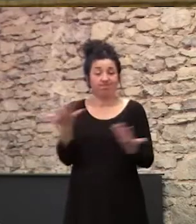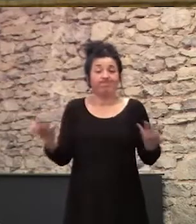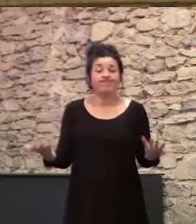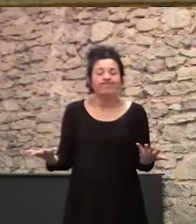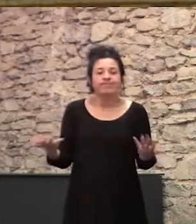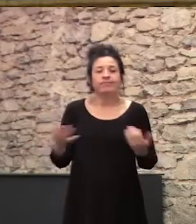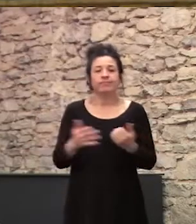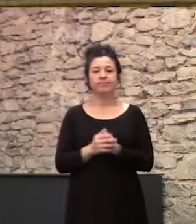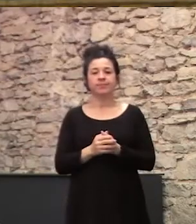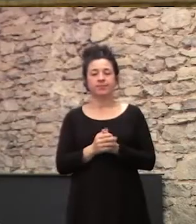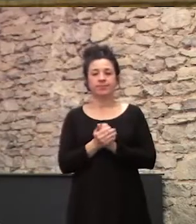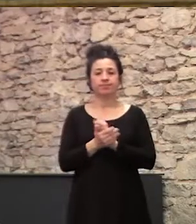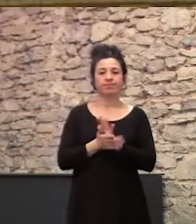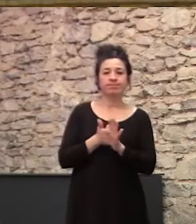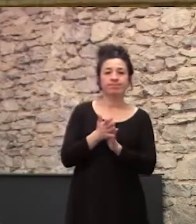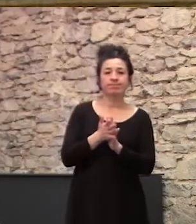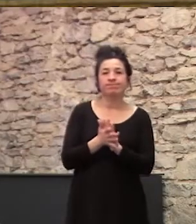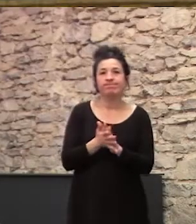Orduan,